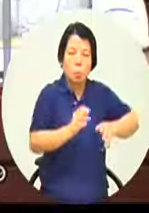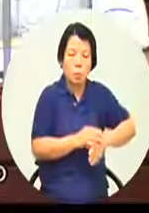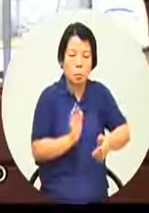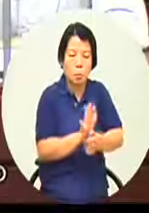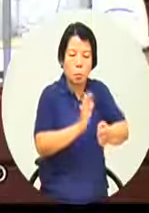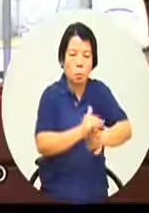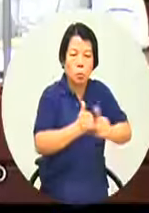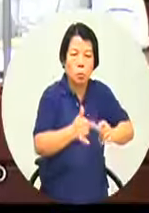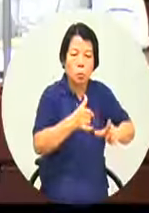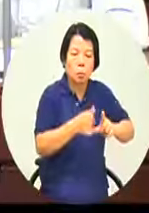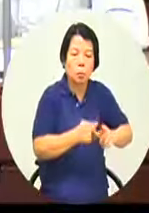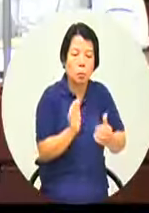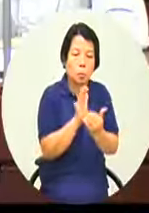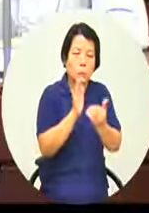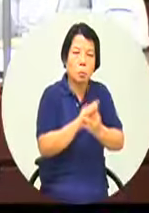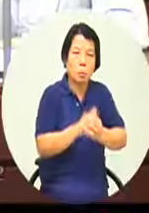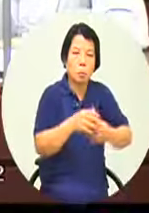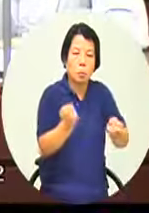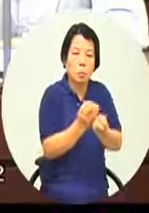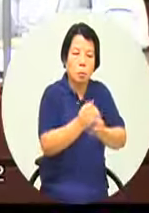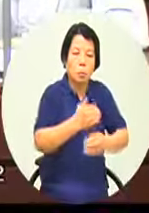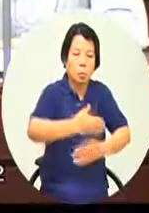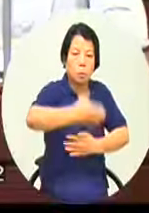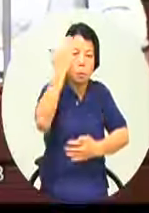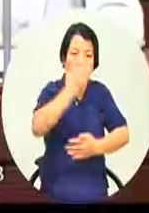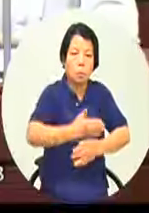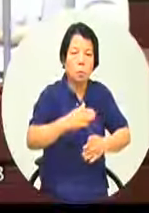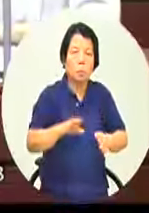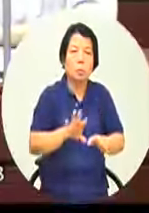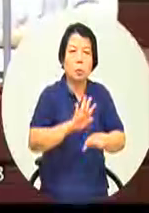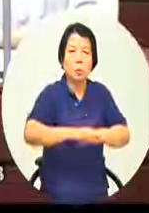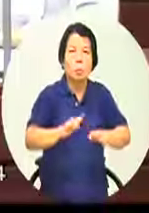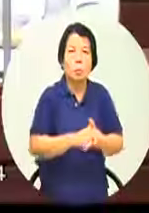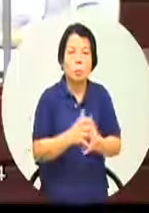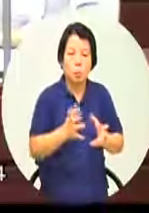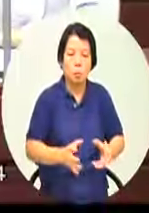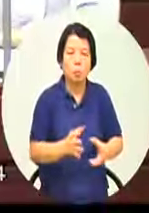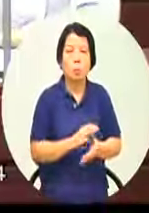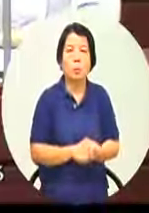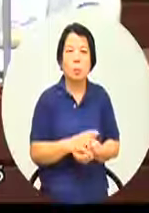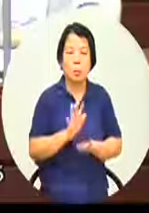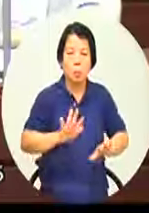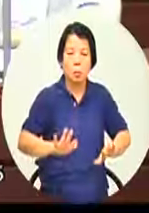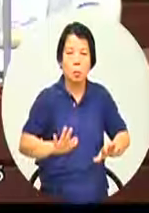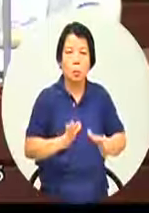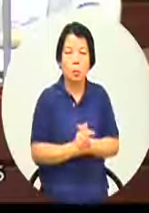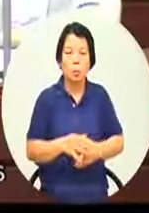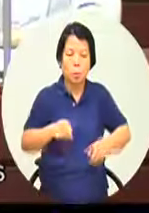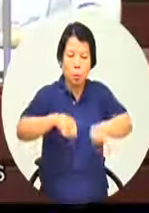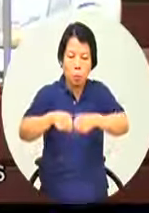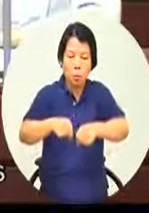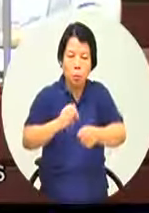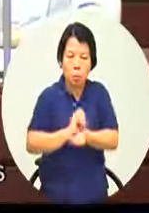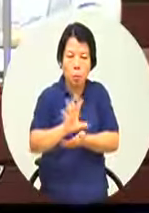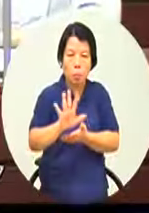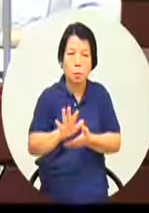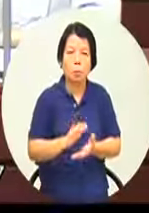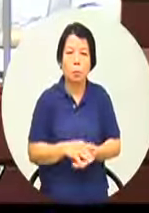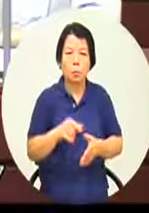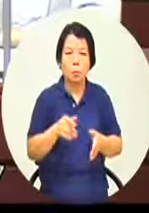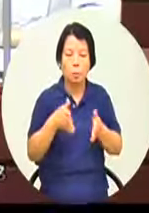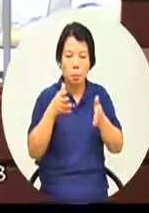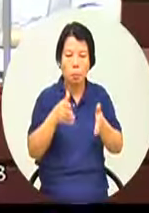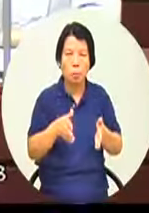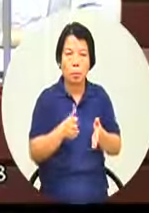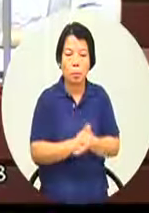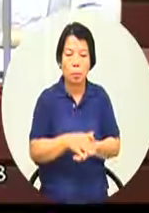区自主防灾的防水闸门。那长期的话，我们依照现有的已经有的那个规划报告，那这个规划报告